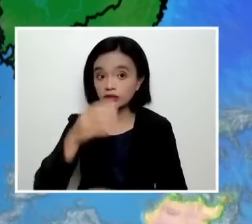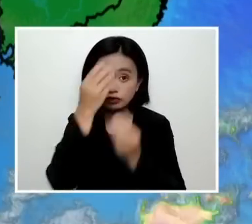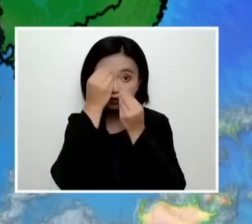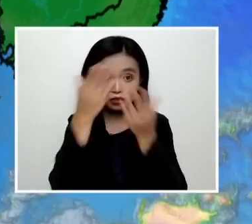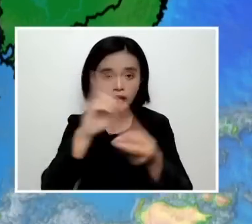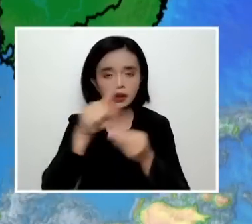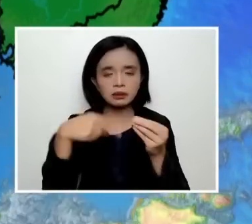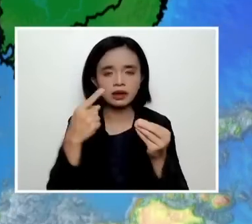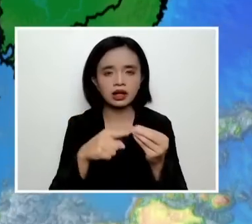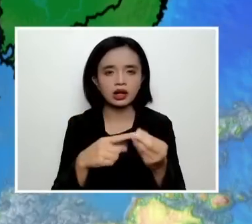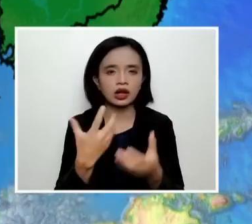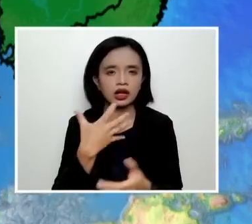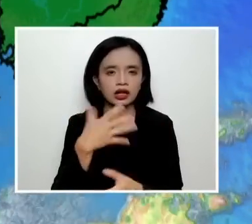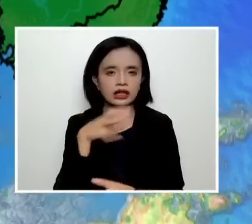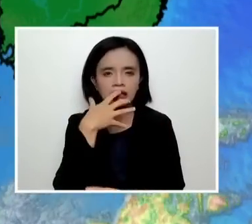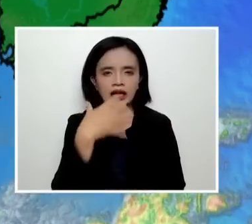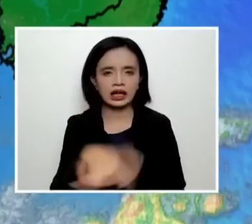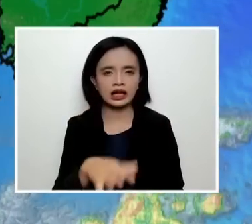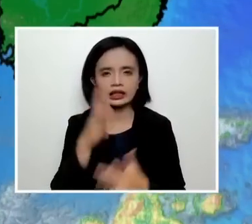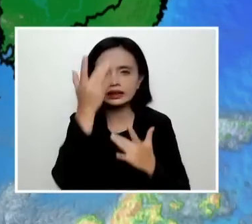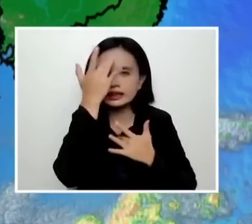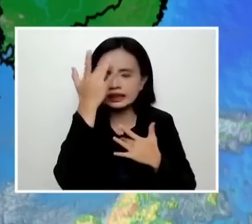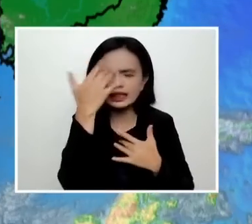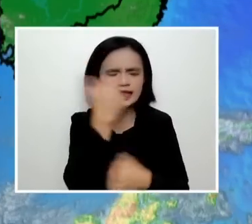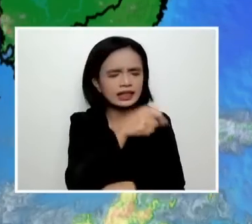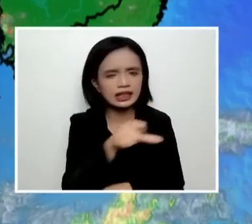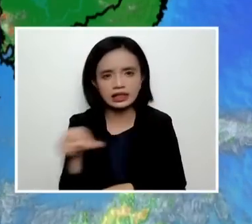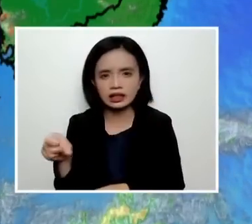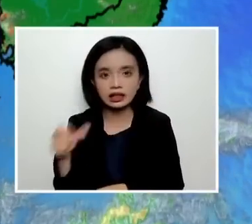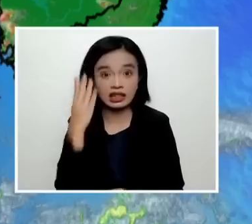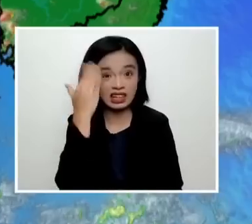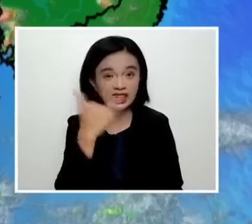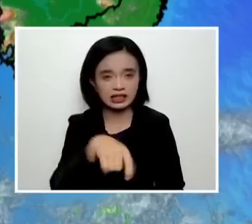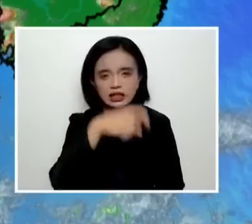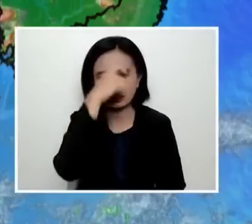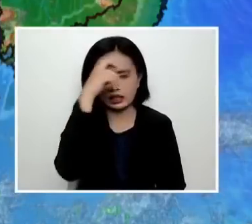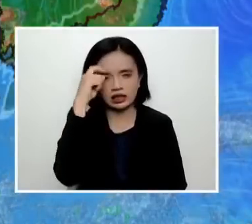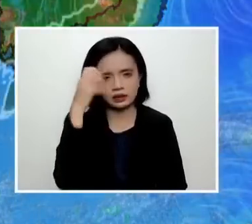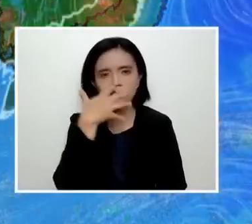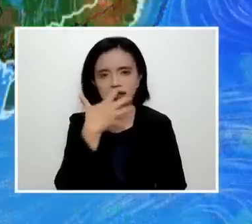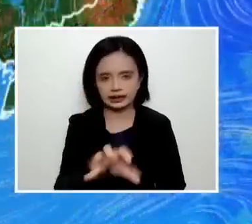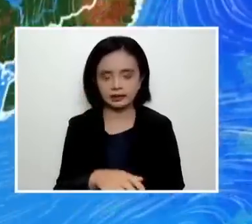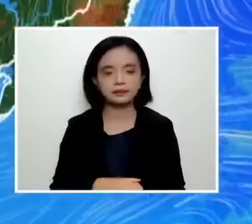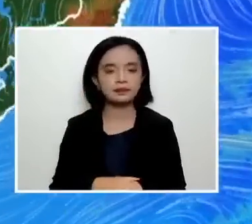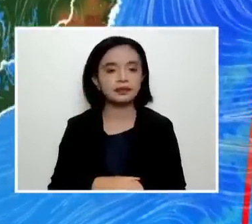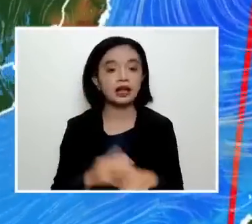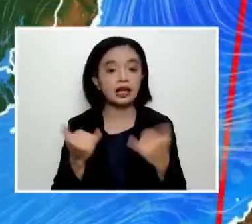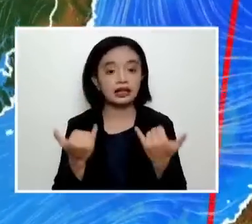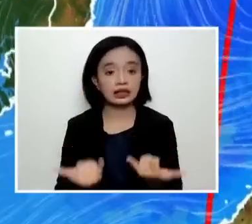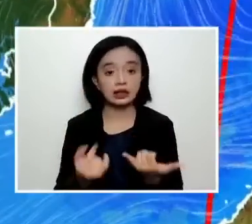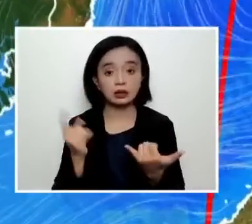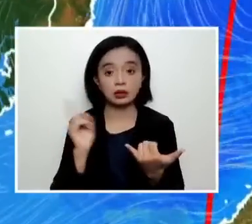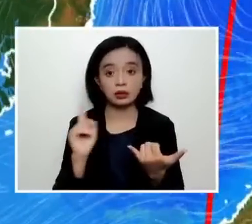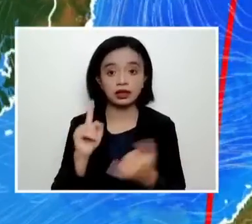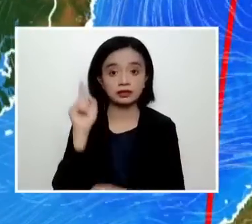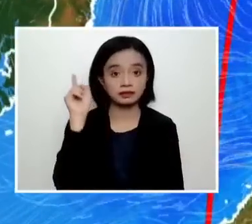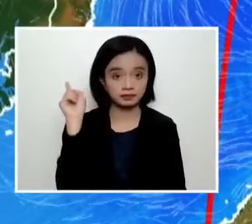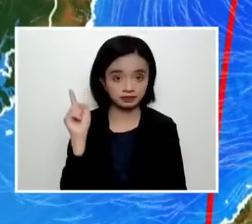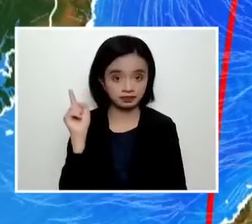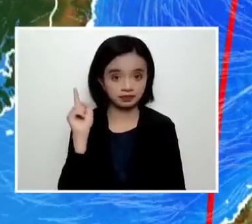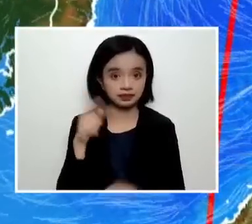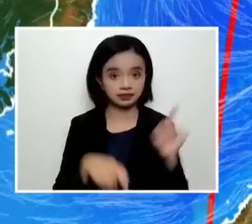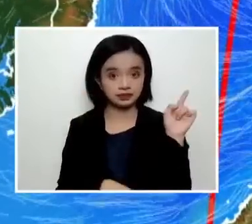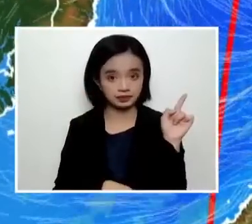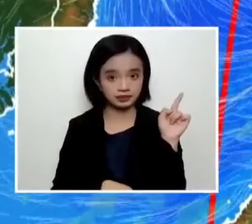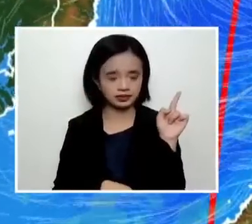heat stress at iba pang mga sakit na maaaring makuha dahil sa mainit na panahon. Nakaka-apekto ngayon ang ridge o extension ng isang